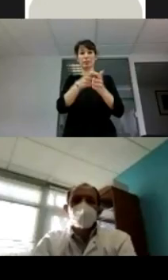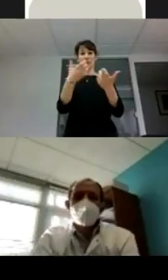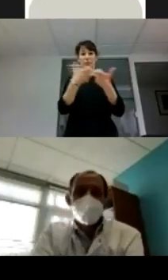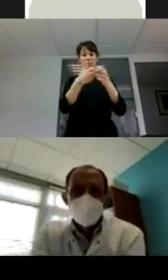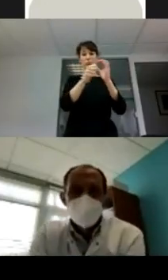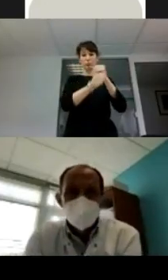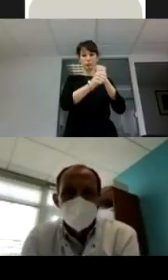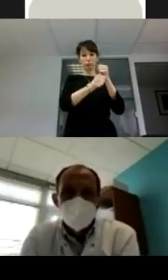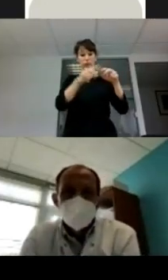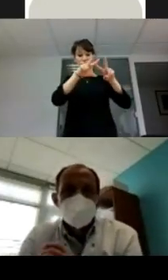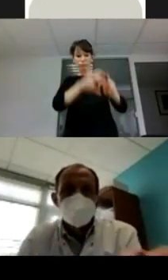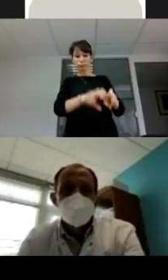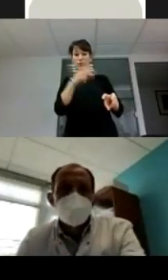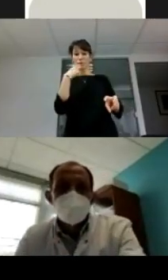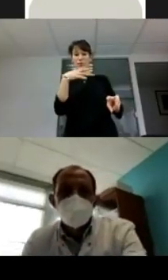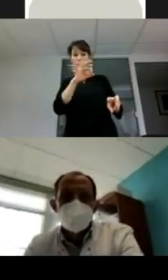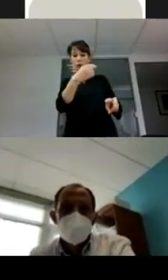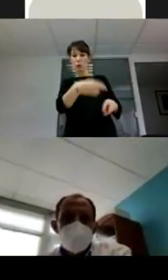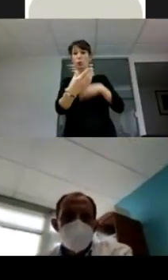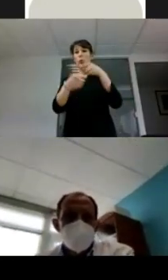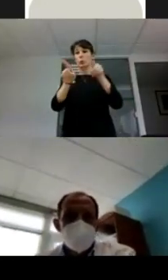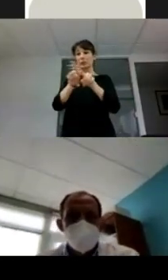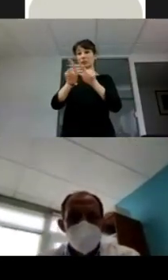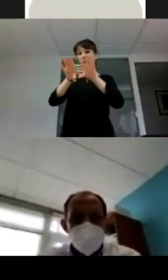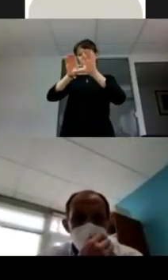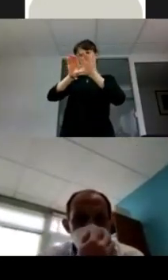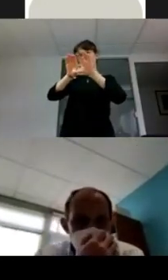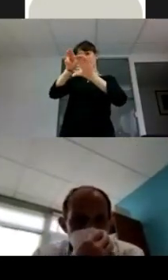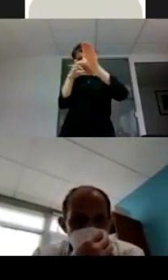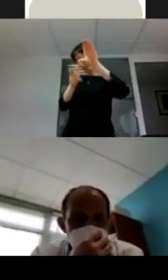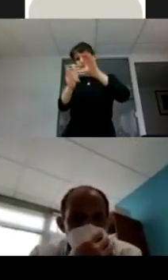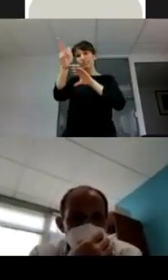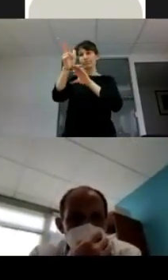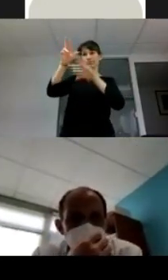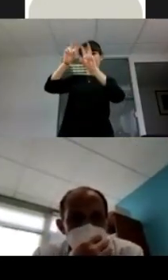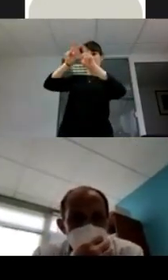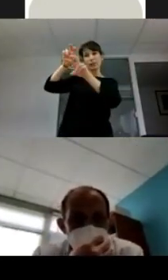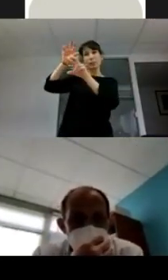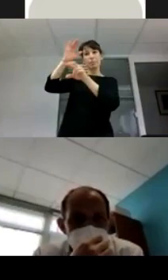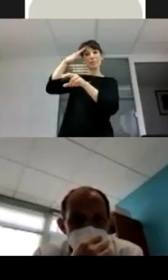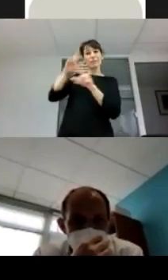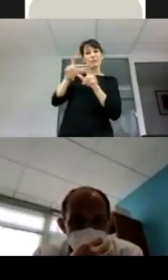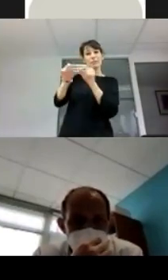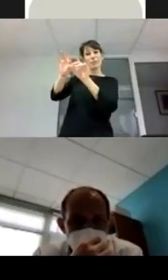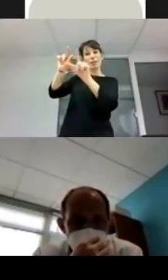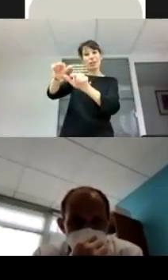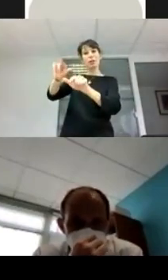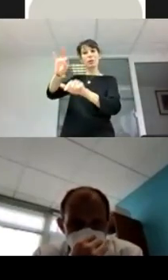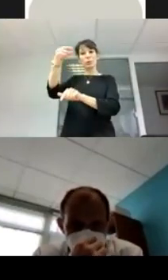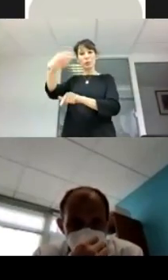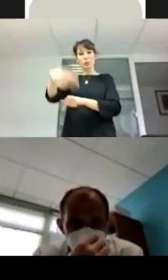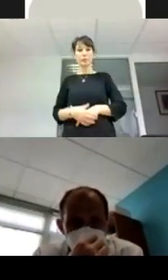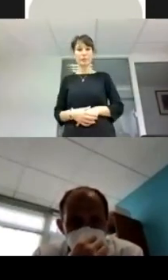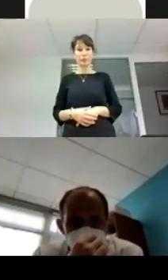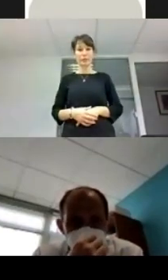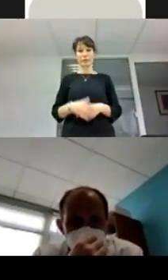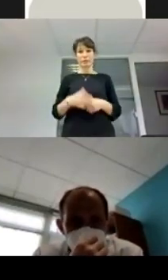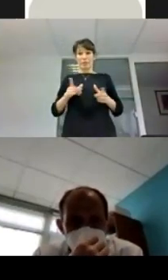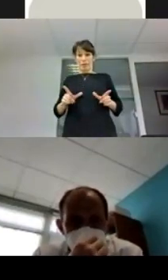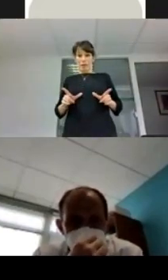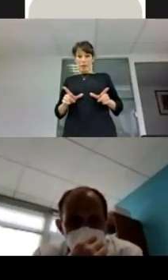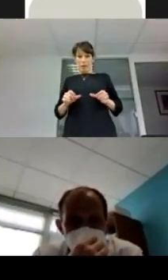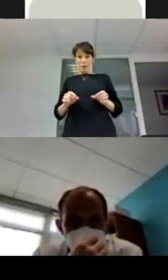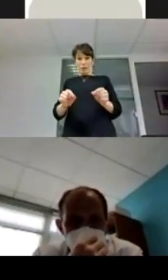validée entre ces deux examens, le test de recherche de sang dans les selles et la coloscopie. La